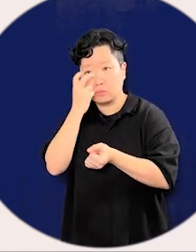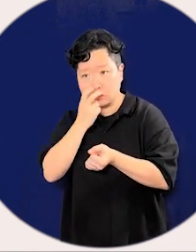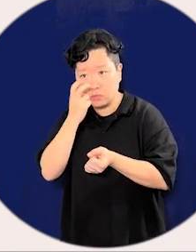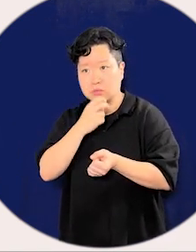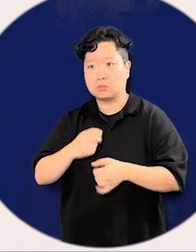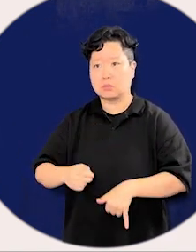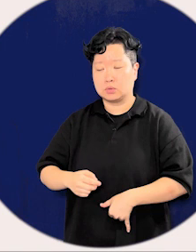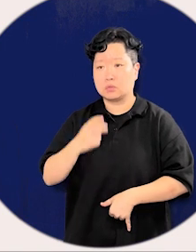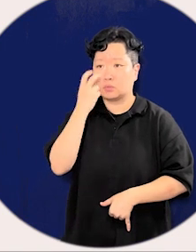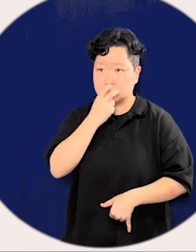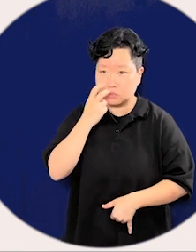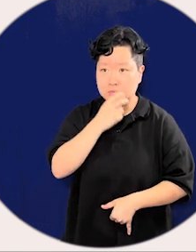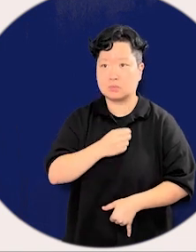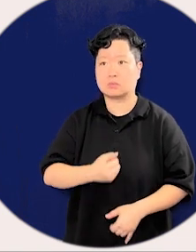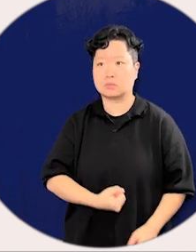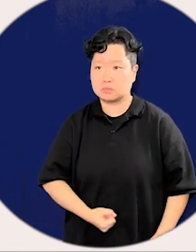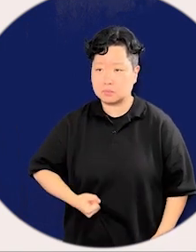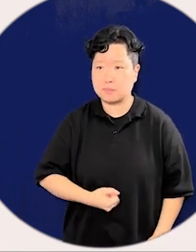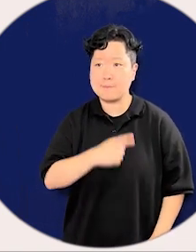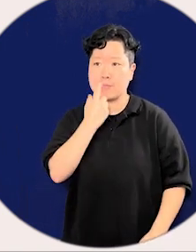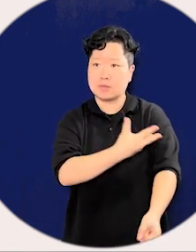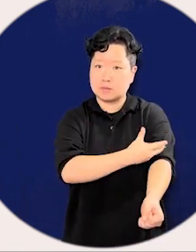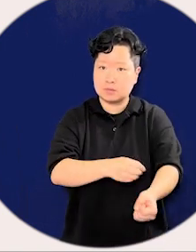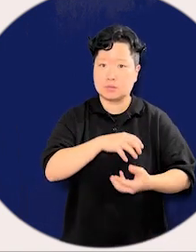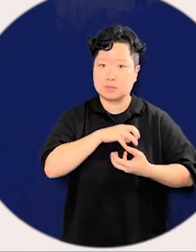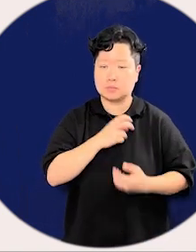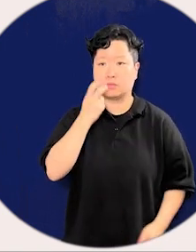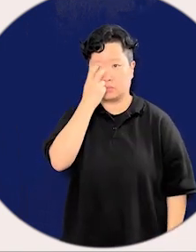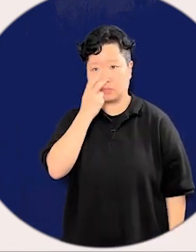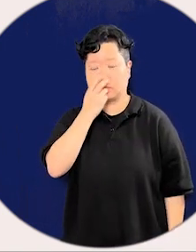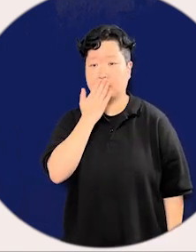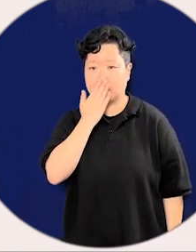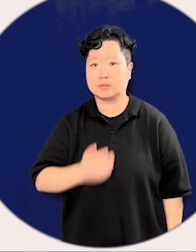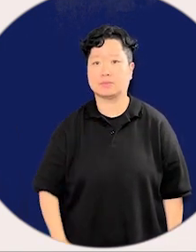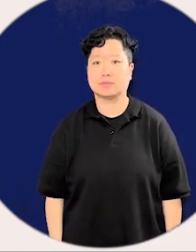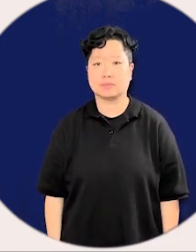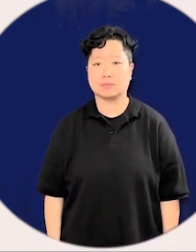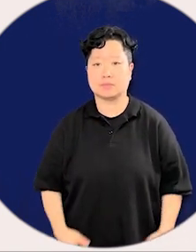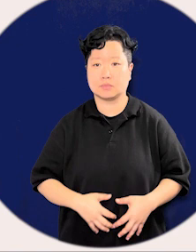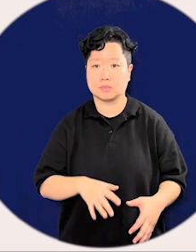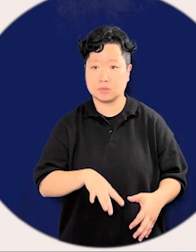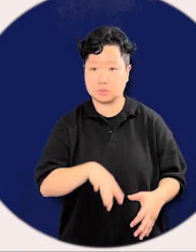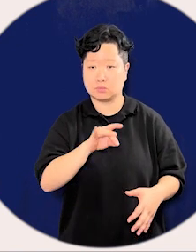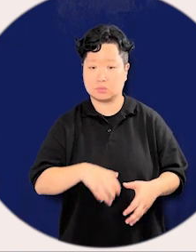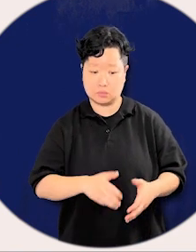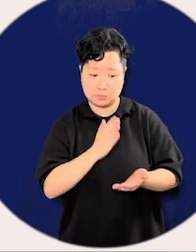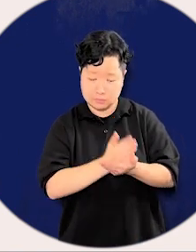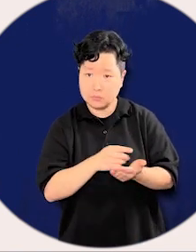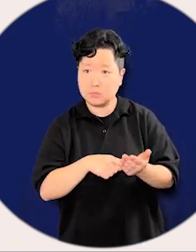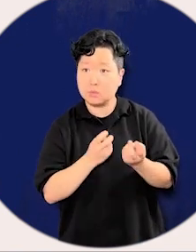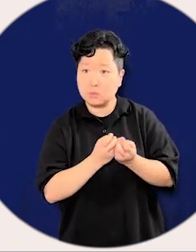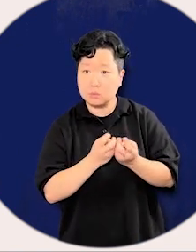검사, 초음파, 혈액 검사, 심전도와 같은 검사를 할 수도 있습니다. 임신 초기의 임신